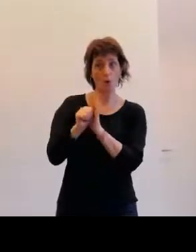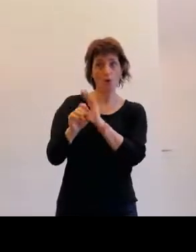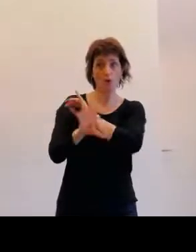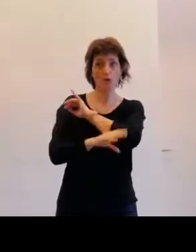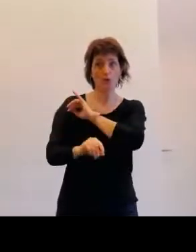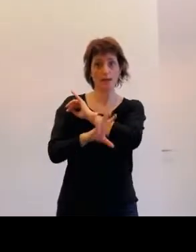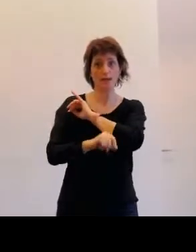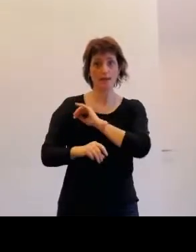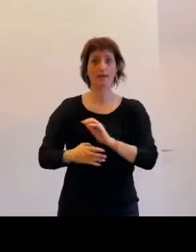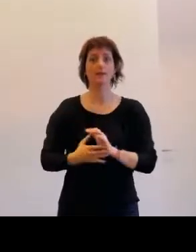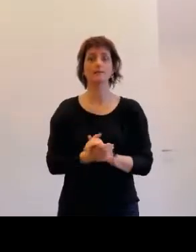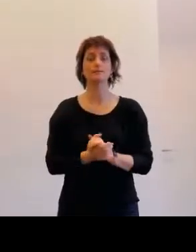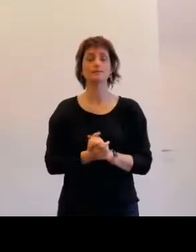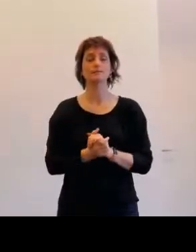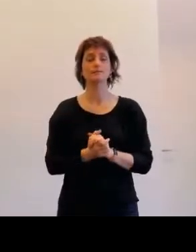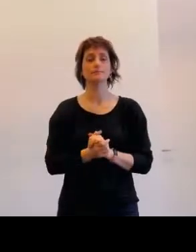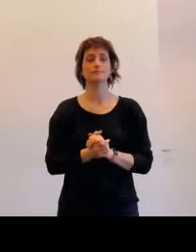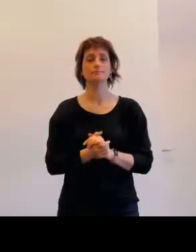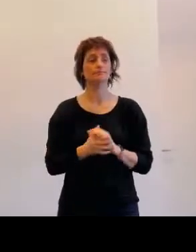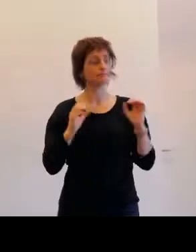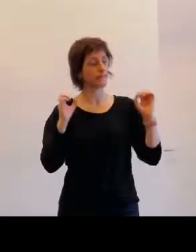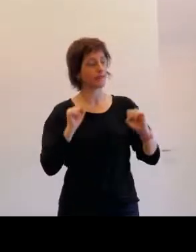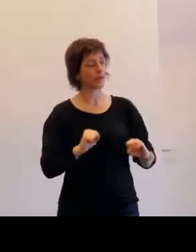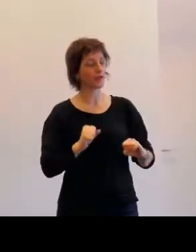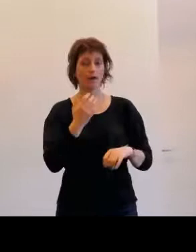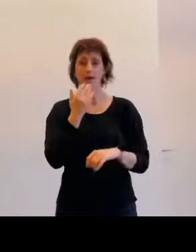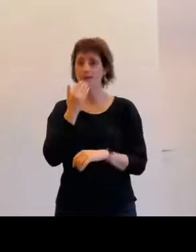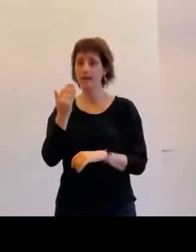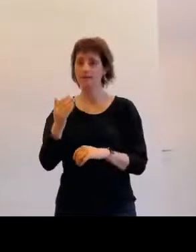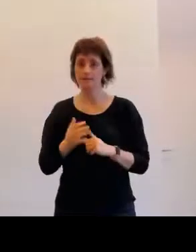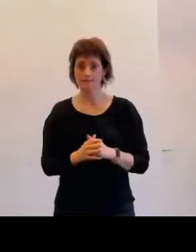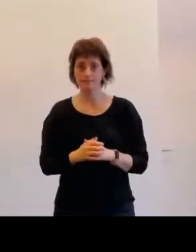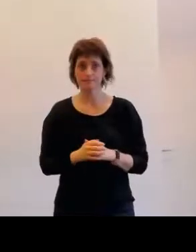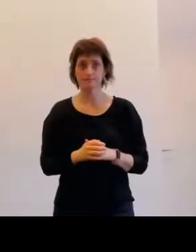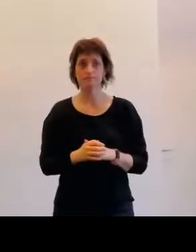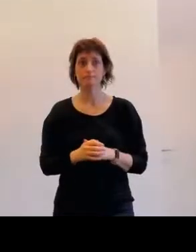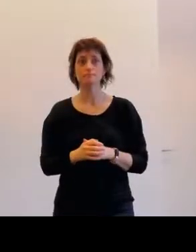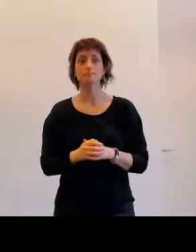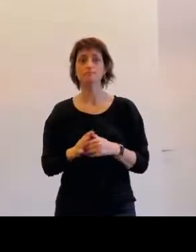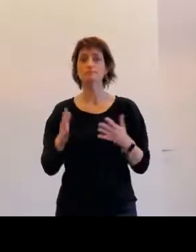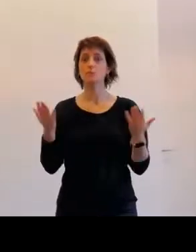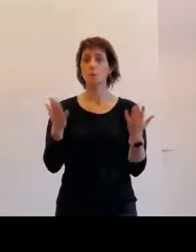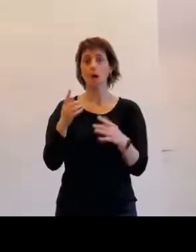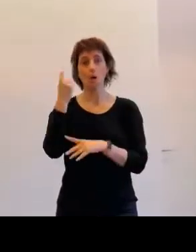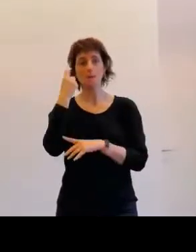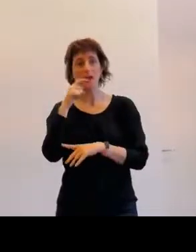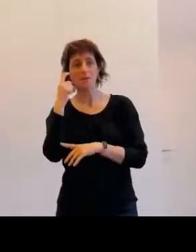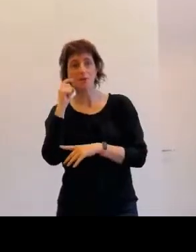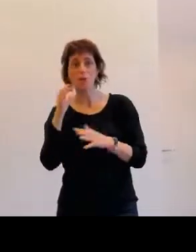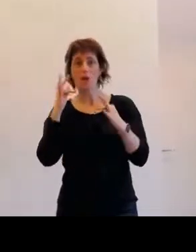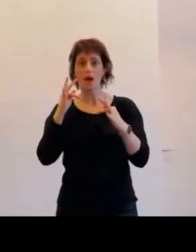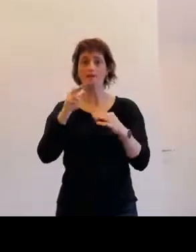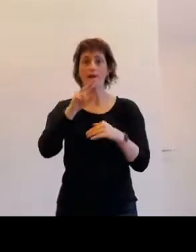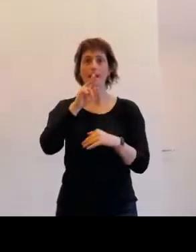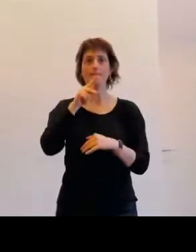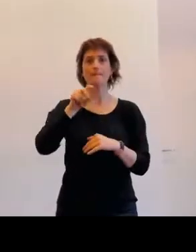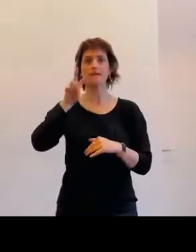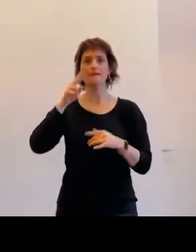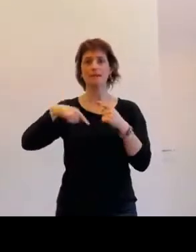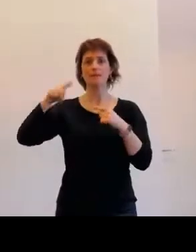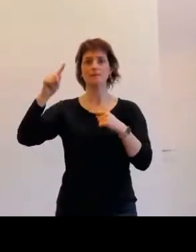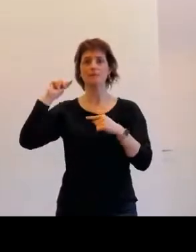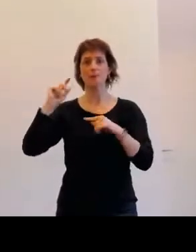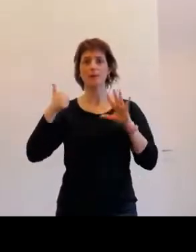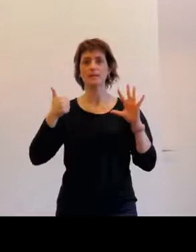séance. Pas de souci. Merci. Y a-t-il des observations relatives au procès-verbal du